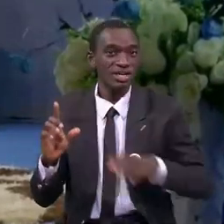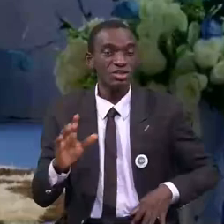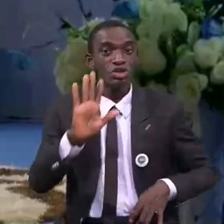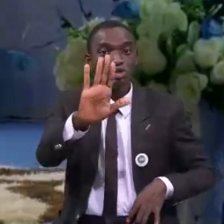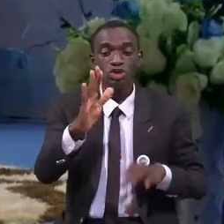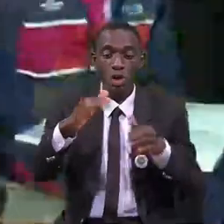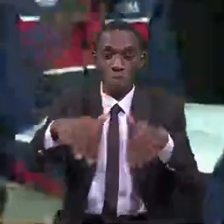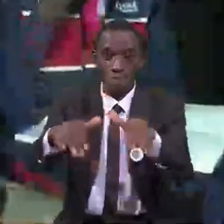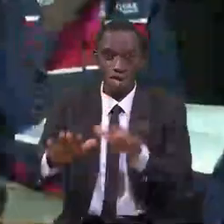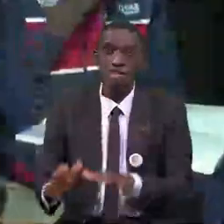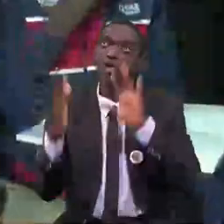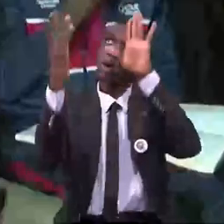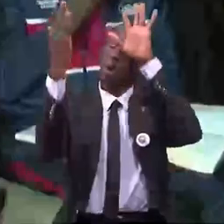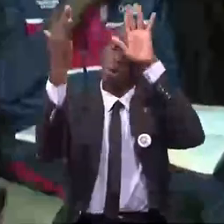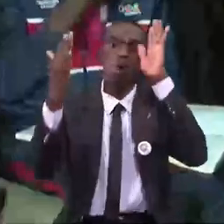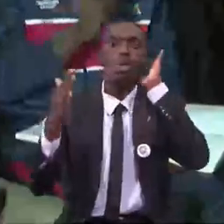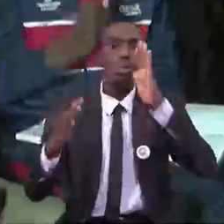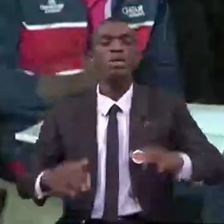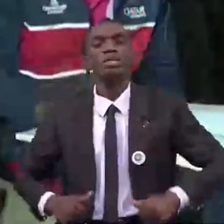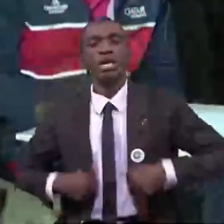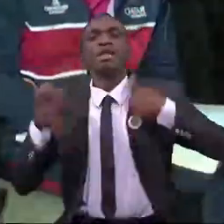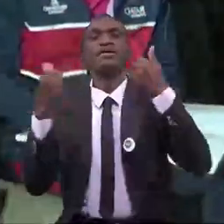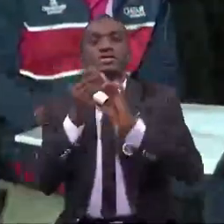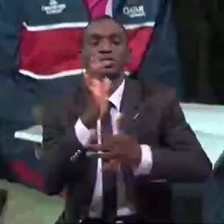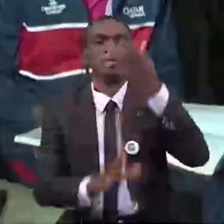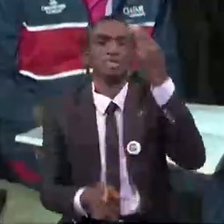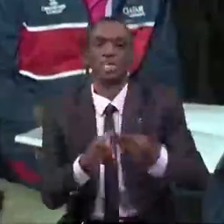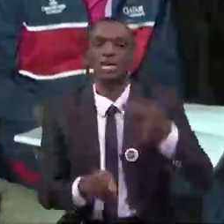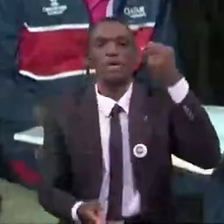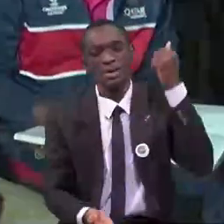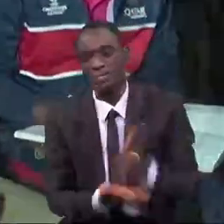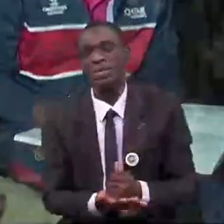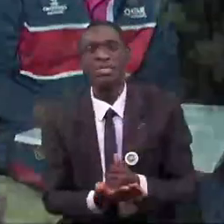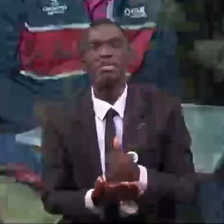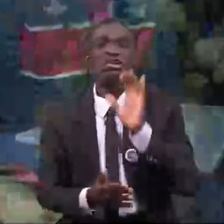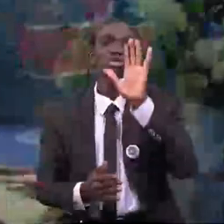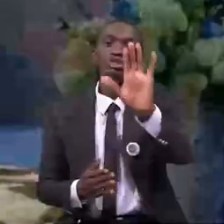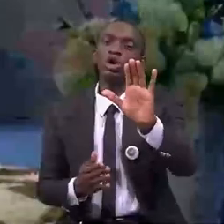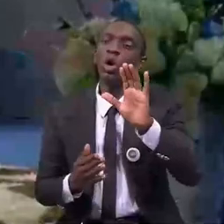Christ votre espoir enterré sera ressuscité